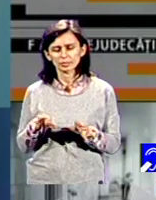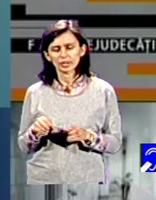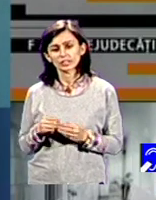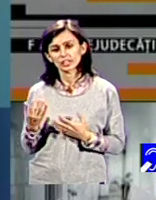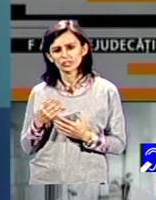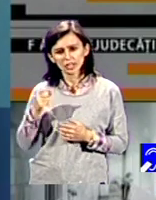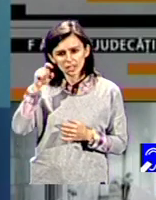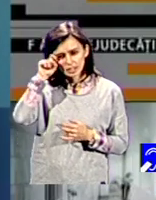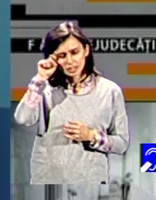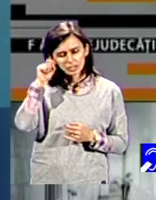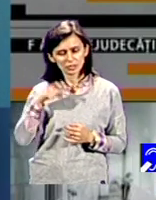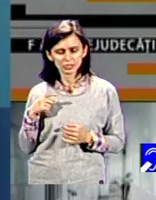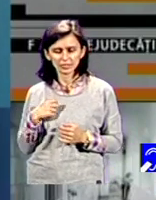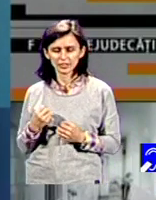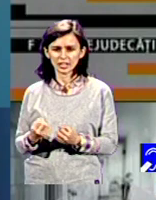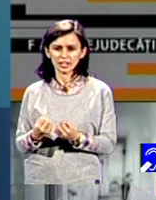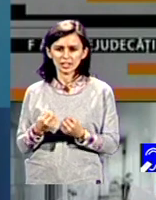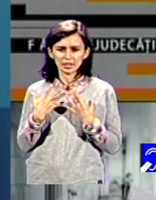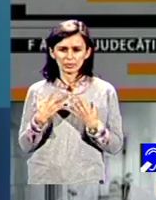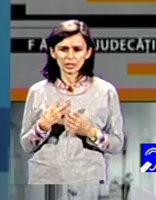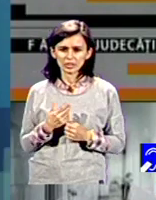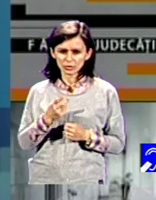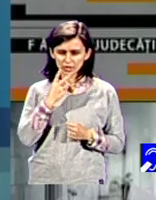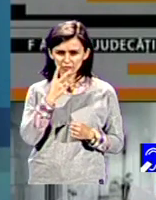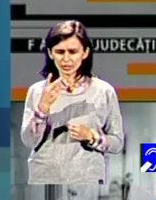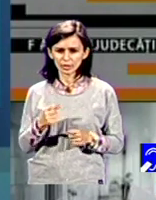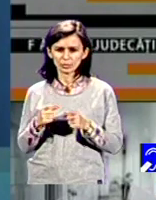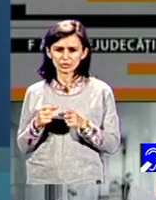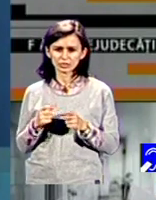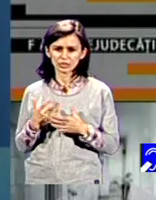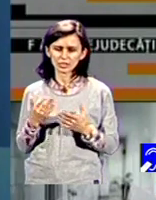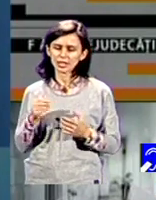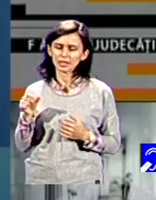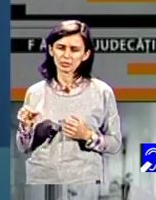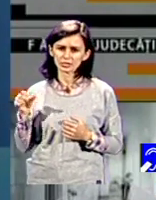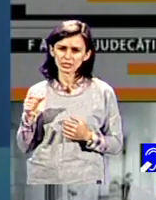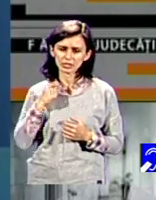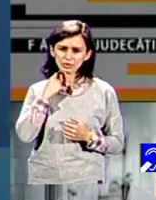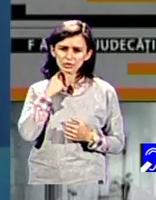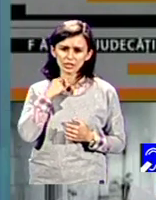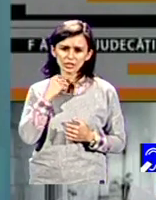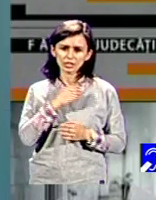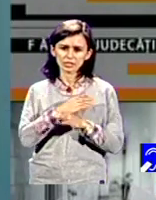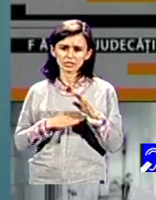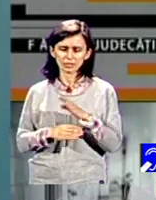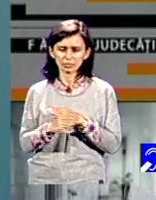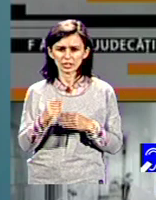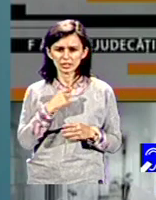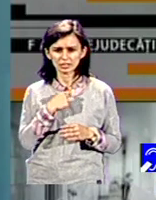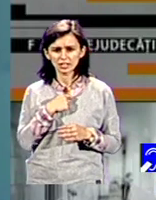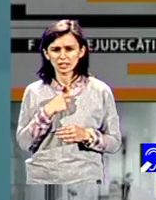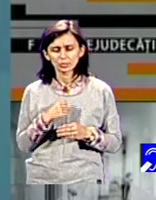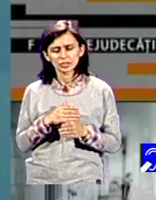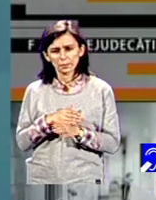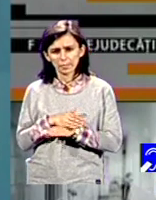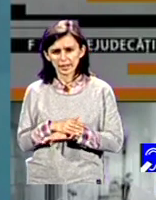impactul vedem În sfârșit până la urmă o situație în care persoane cu dizabilități pot efectiv să acceseze joburi și